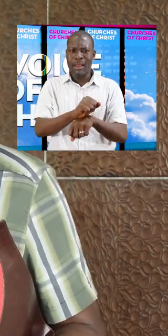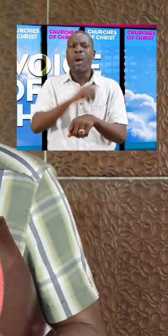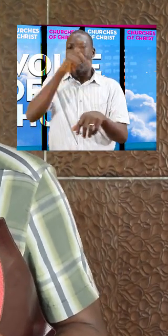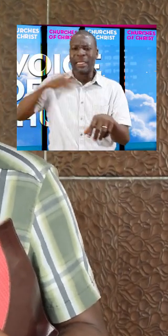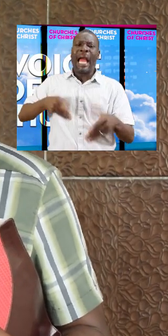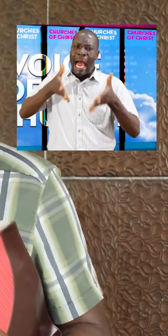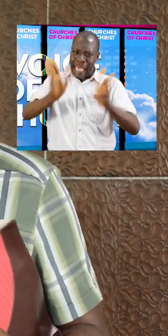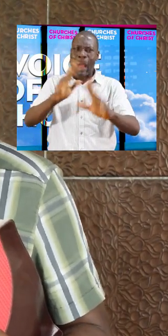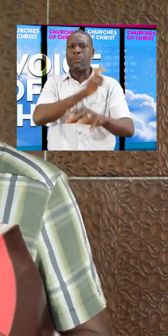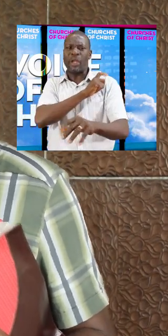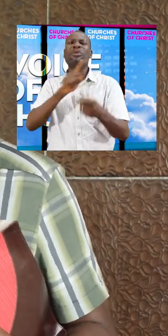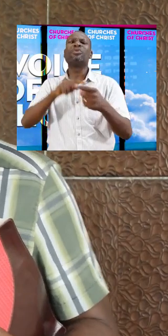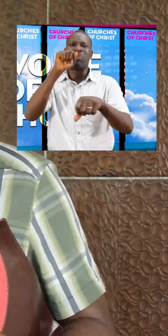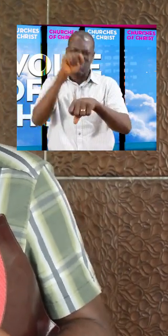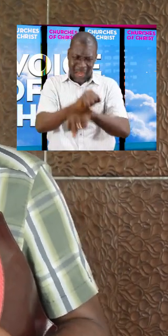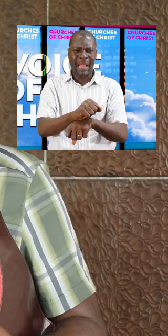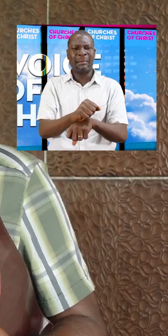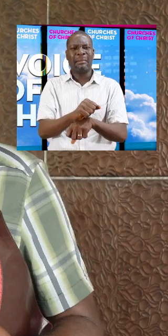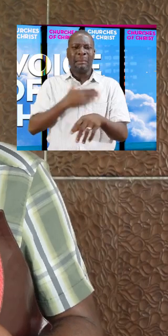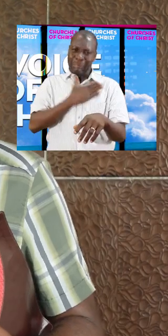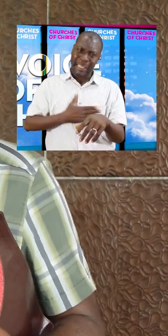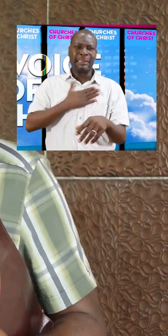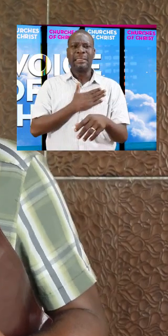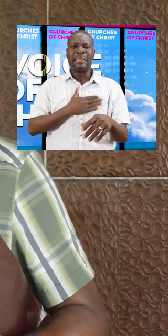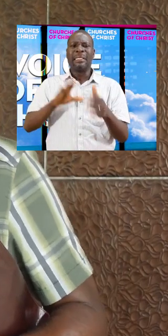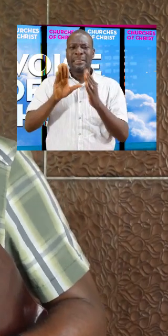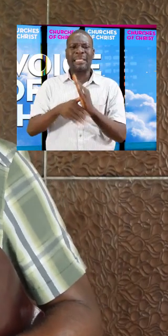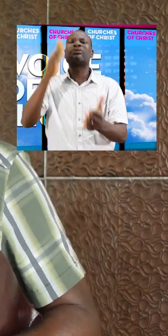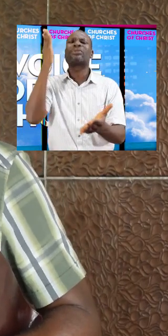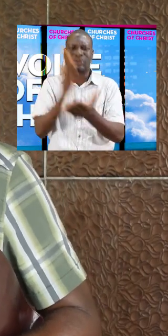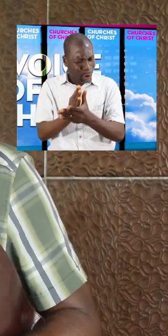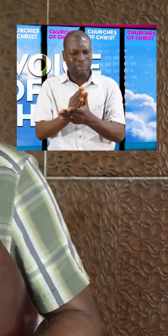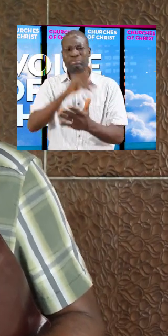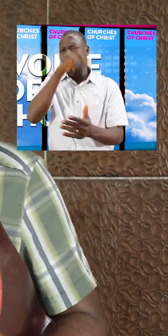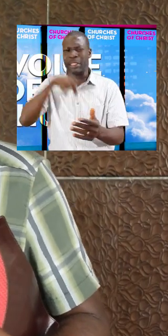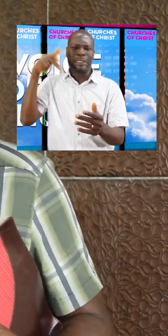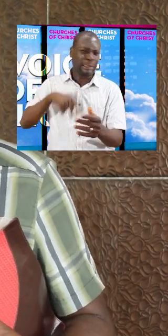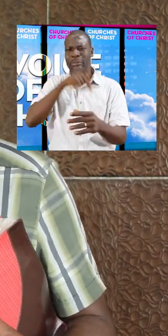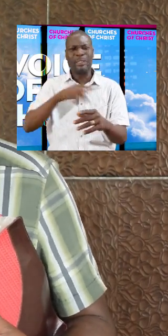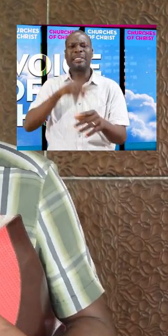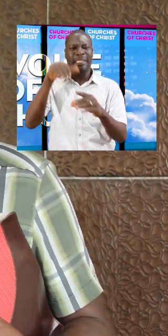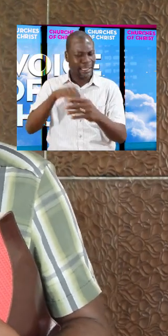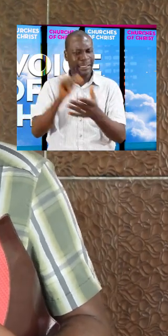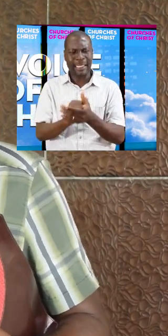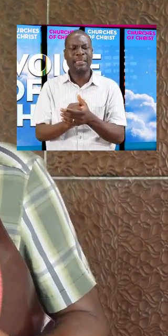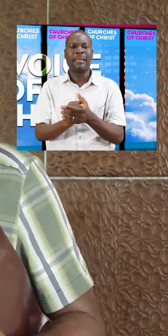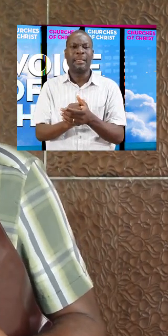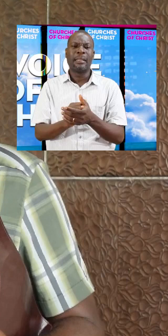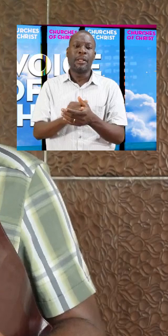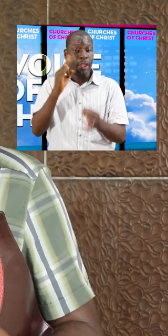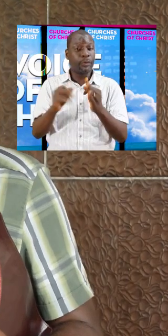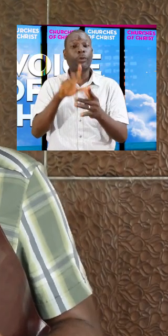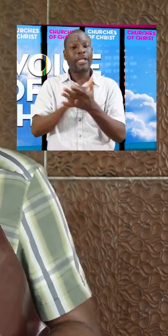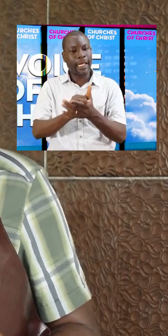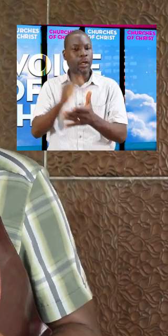munya approach for wo munhwam yo mo adwuma na mun depoliticize the police service in this country ye yesa